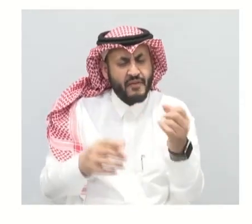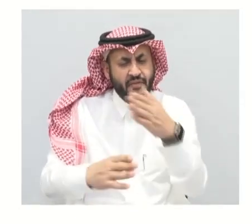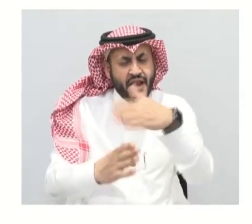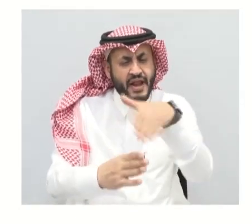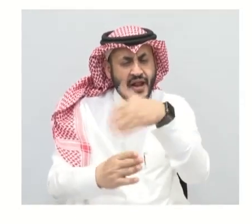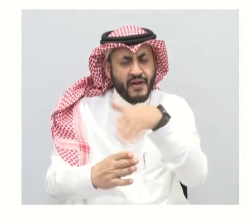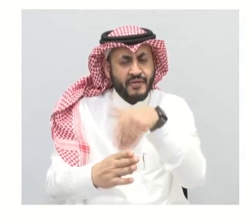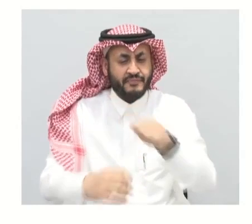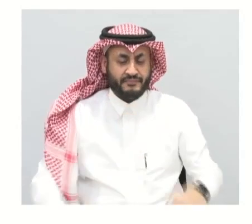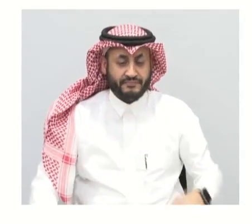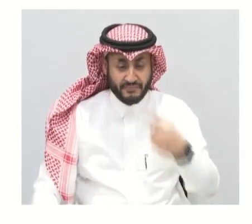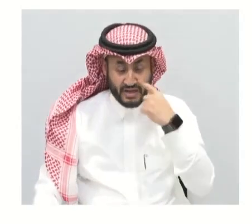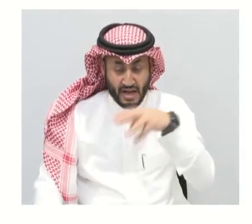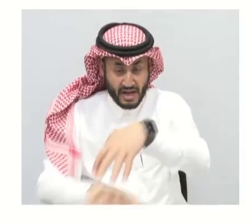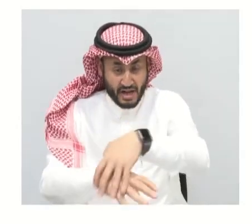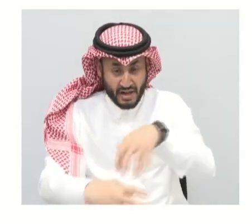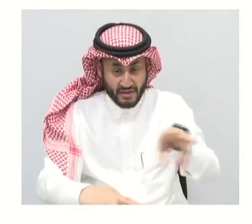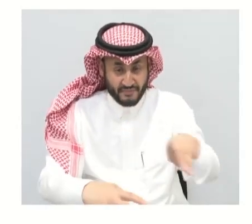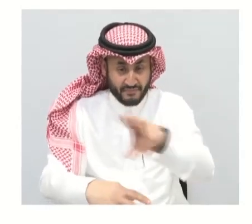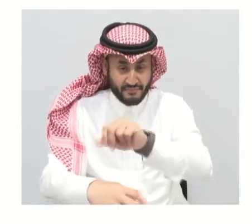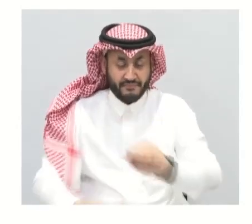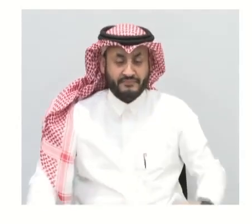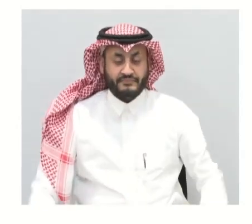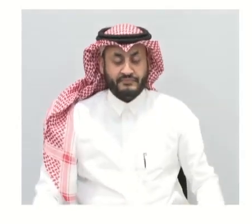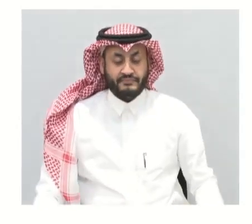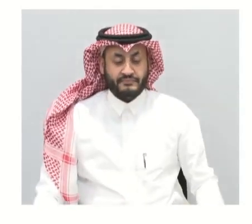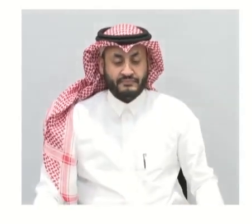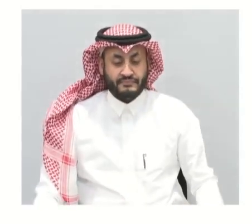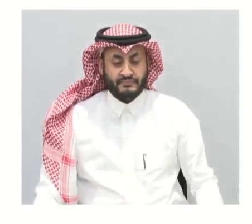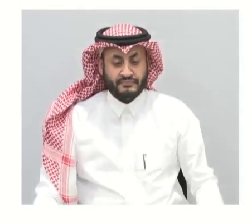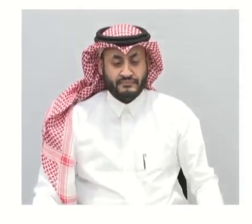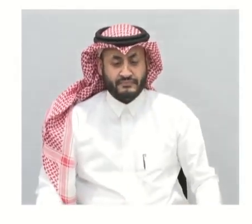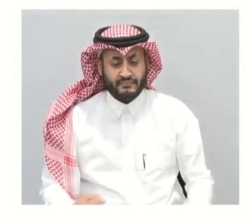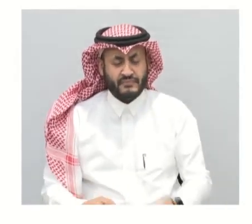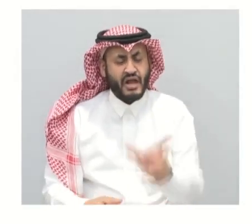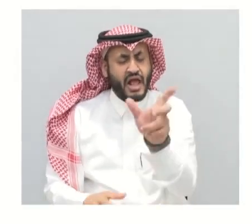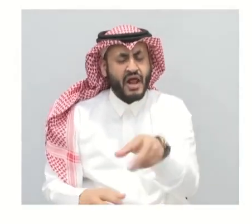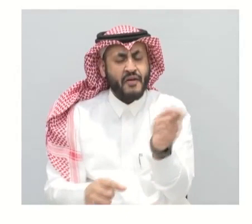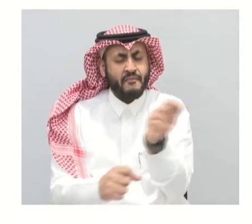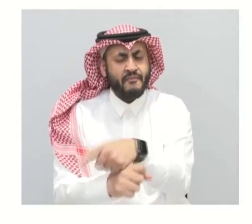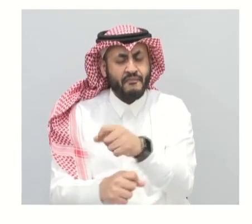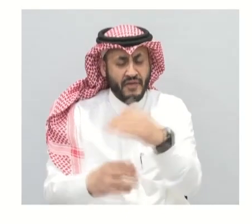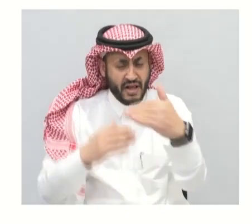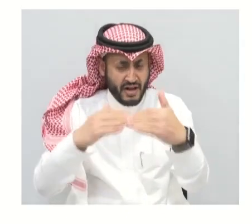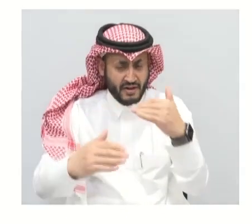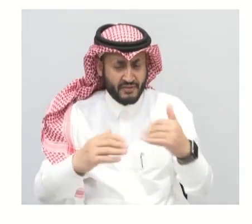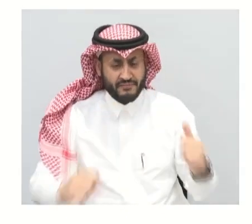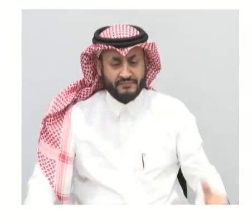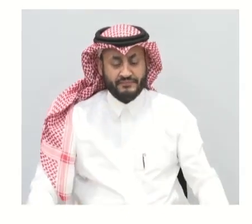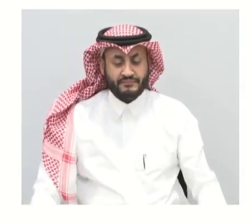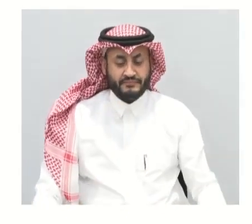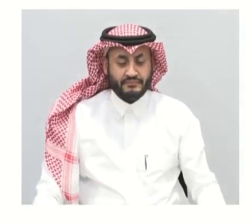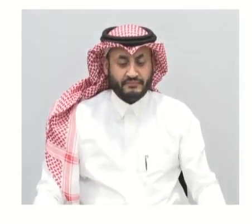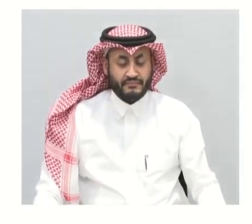كما يوضحها الجدول امامك طالبي لطالبتي لدينا عدد او نسب معينه من النفايات